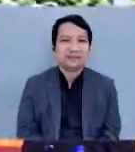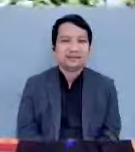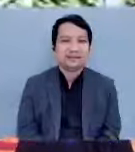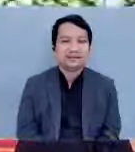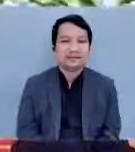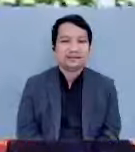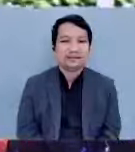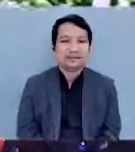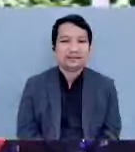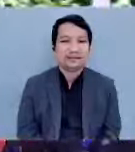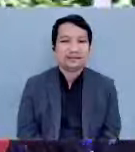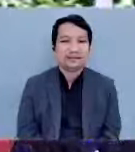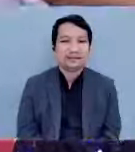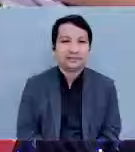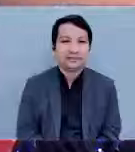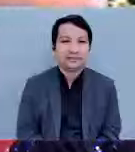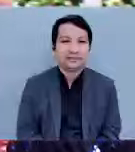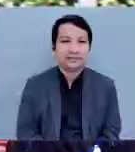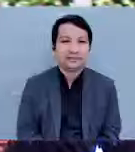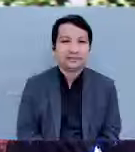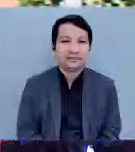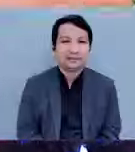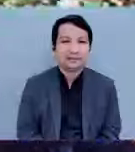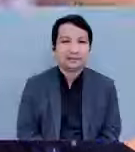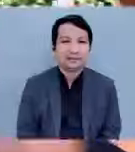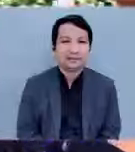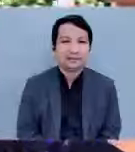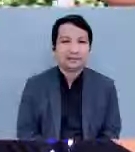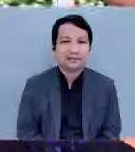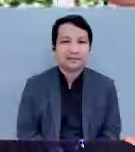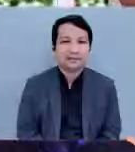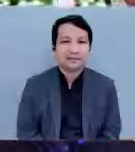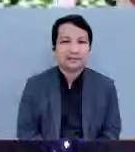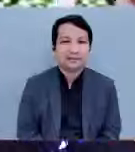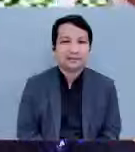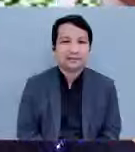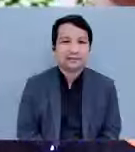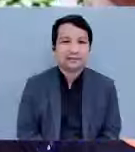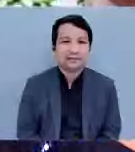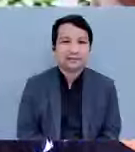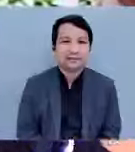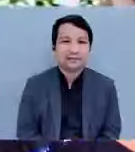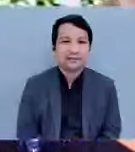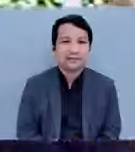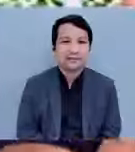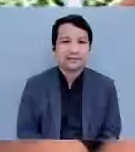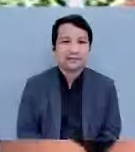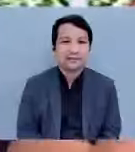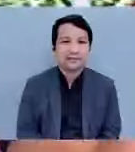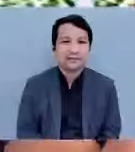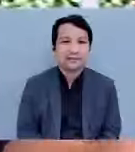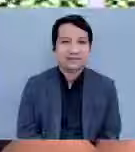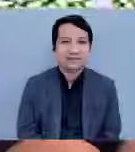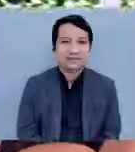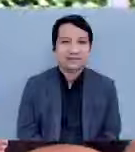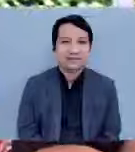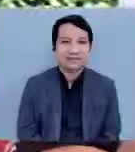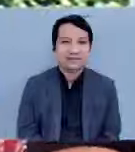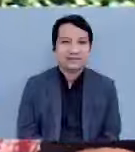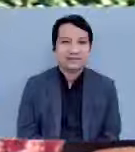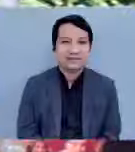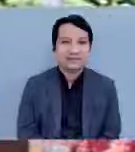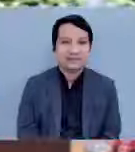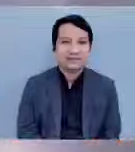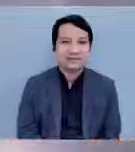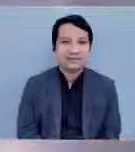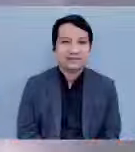Uy! Ay! Alam mo! Hindi na ako ang pinakamagaling sa listahan ko. Okay! Si Jester man! Si Jester! Jester! Gusto ko